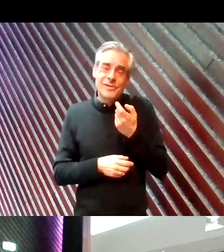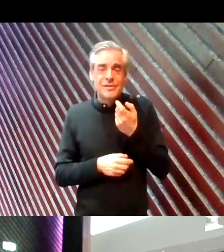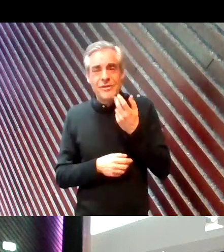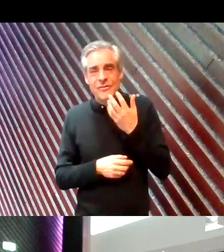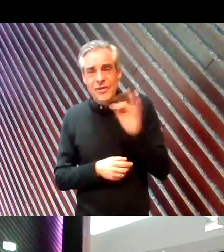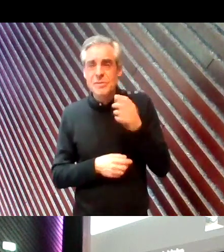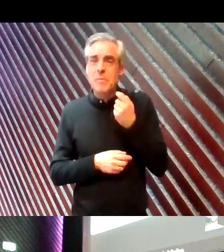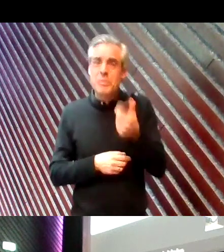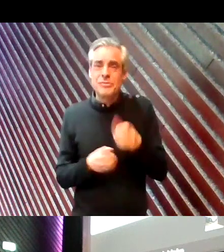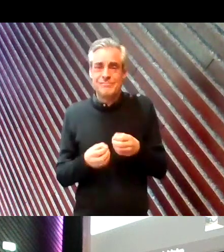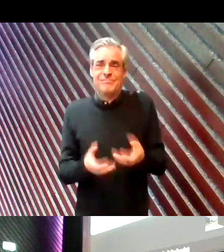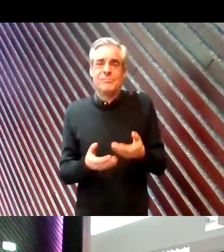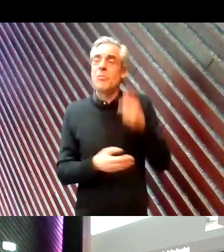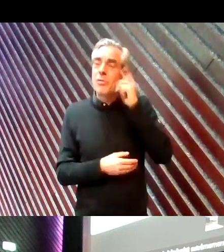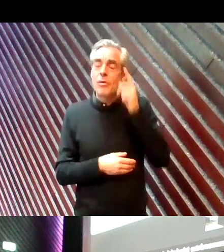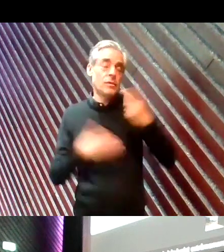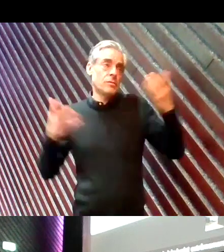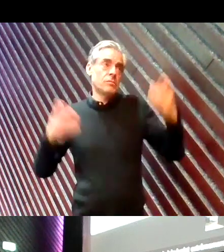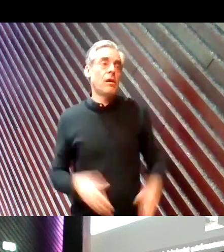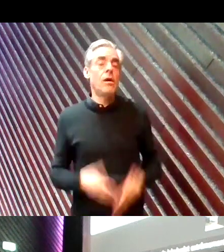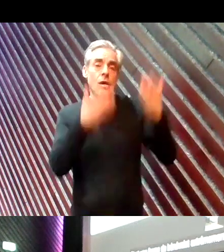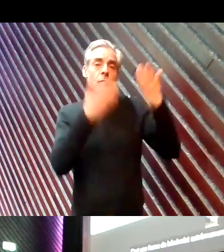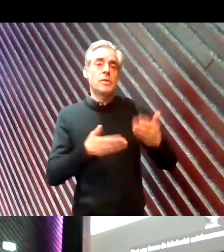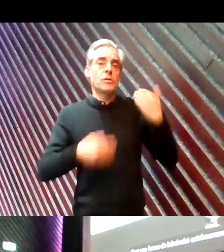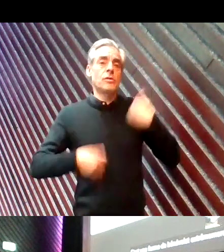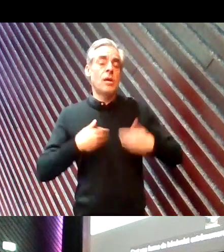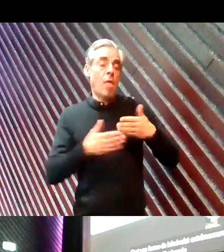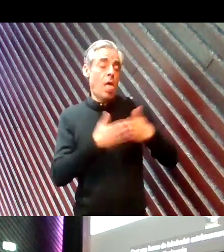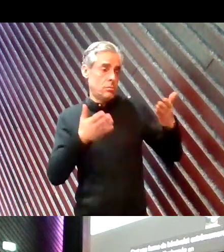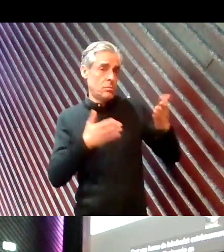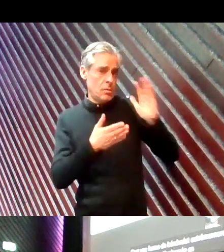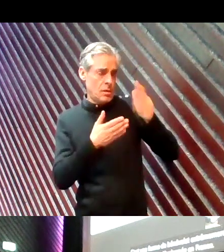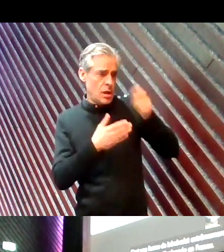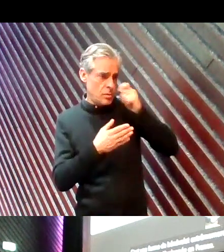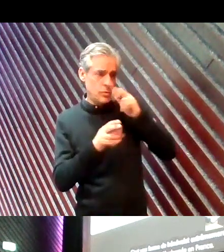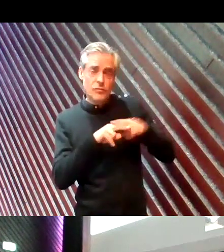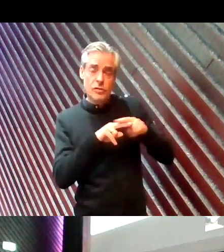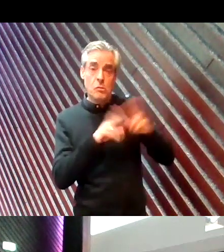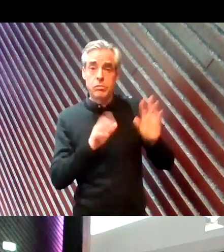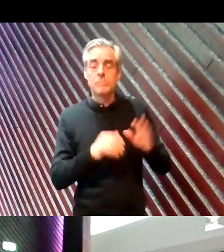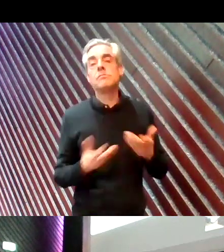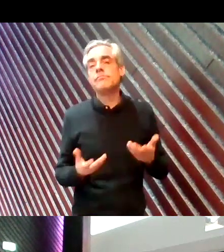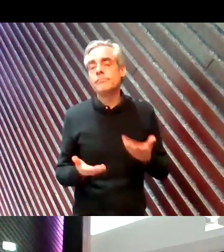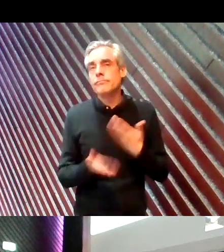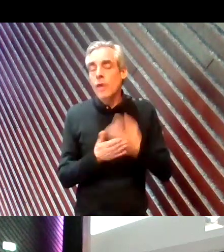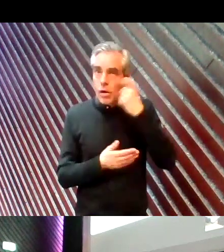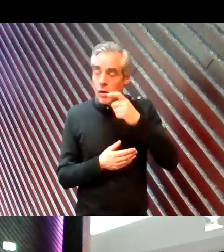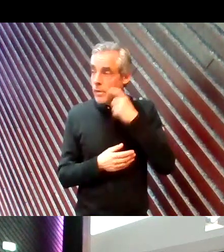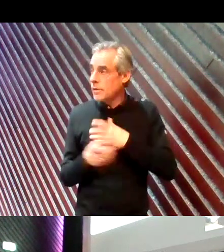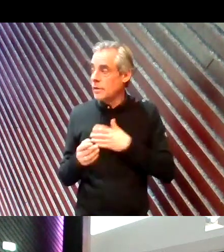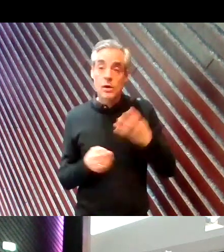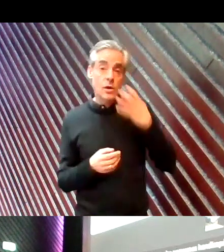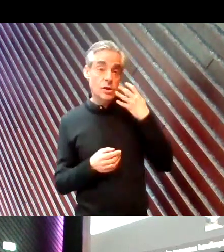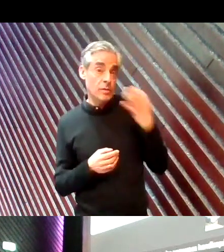peu développée en France parce qu'on estime qu'en France, en objectif, les personnes de situation d'handicap n'auraient pas forcément d'expertise à passer. Vous voyez bien, et j'aime